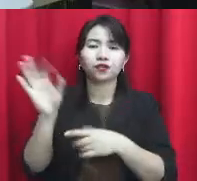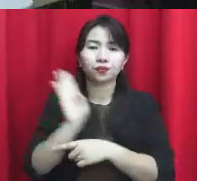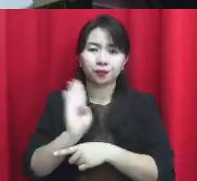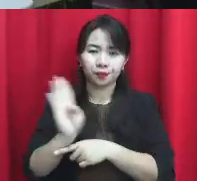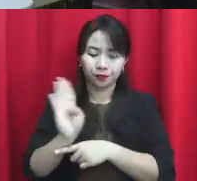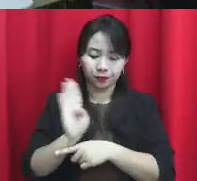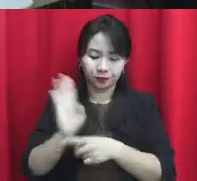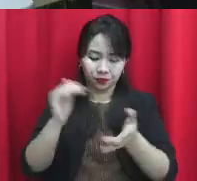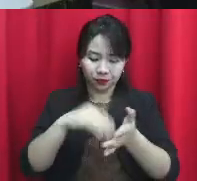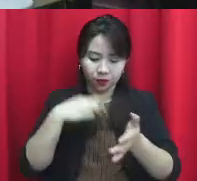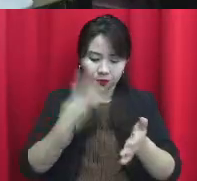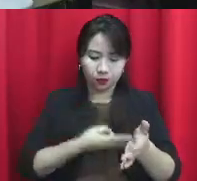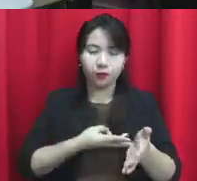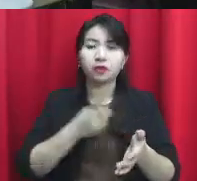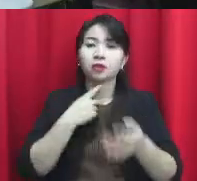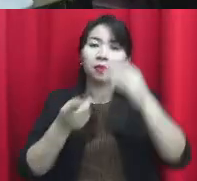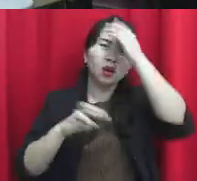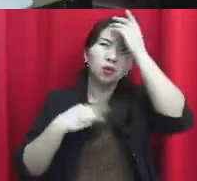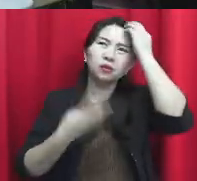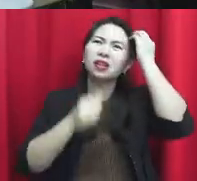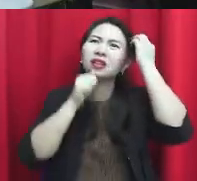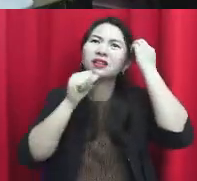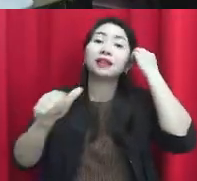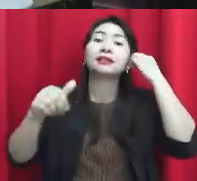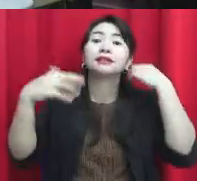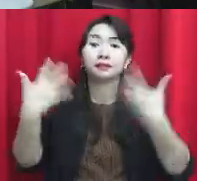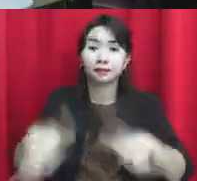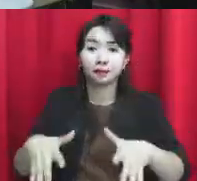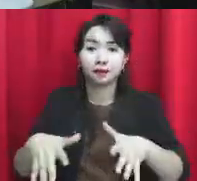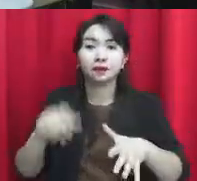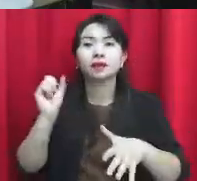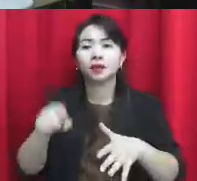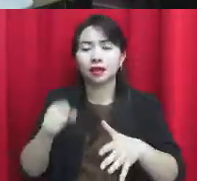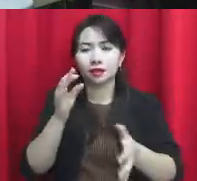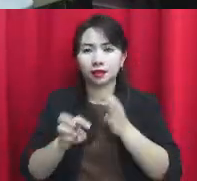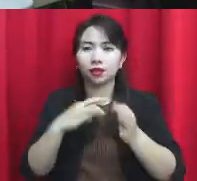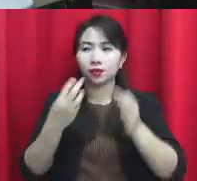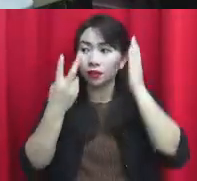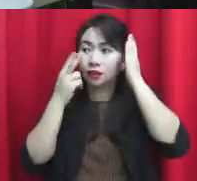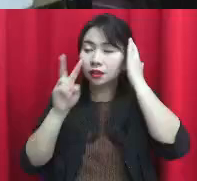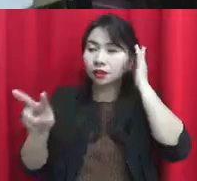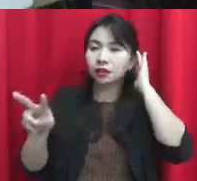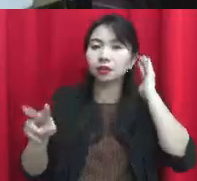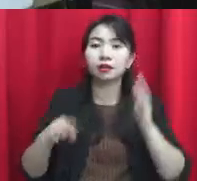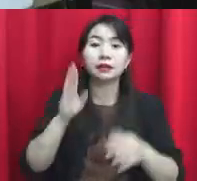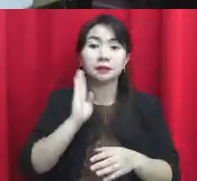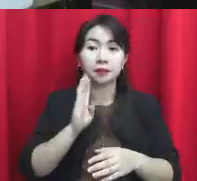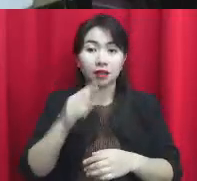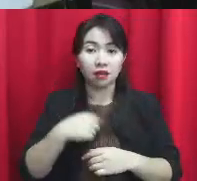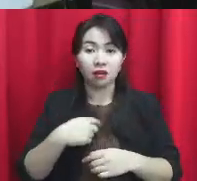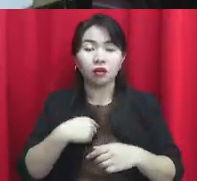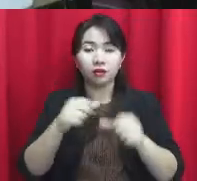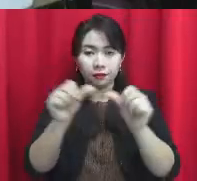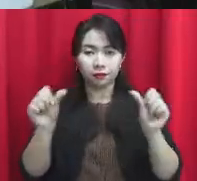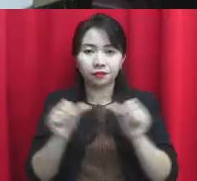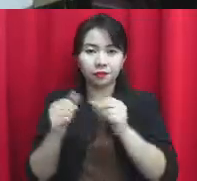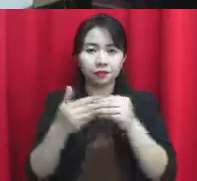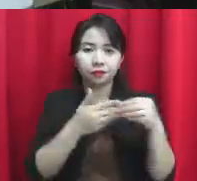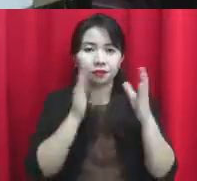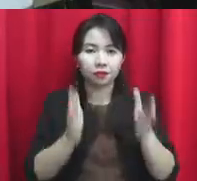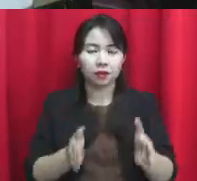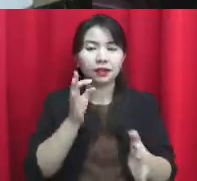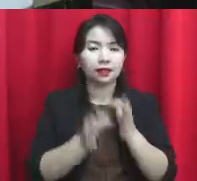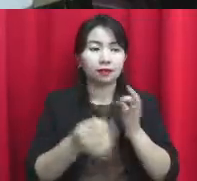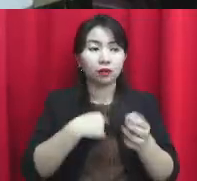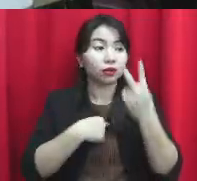po We're not saying that we're done no as long as na nakikita namin si lalo na na po ako speaking as an area leader as long as na nakikita